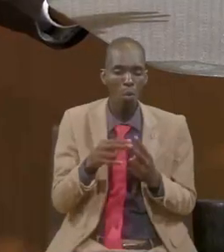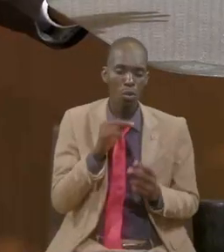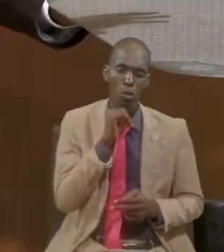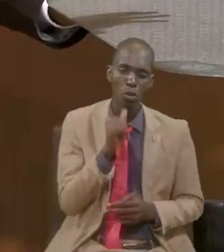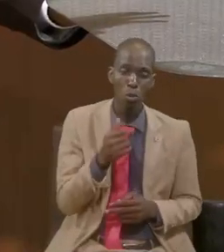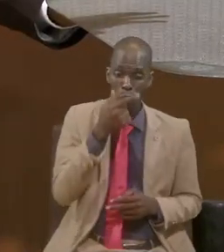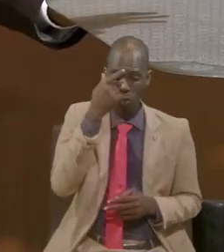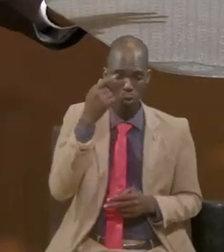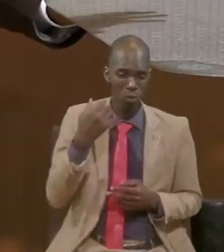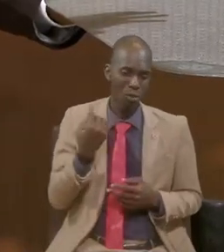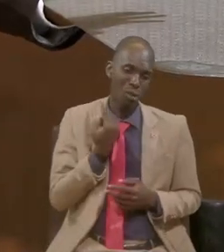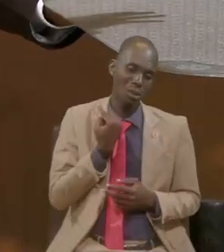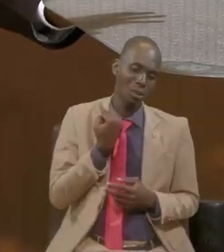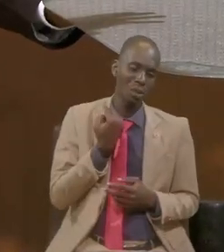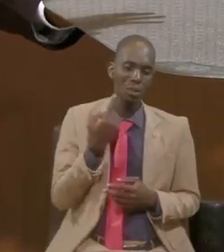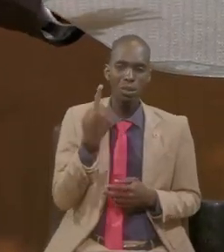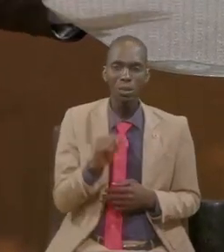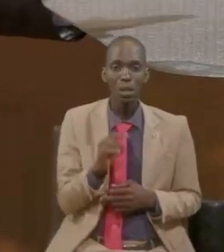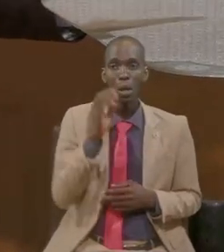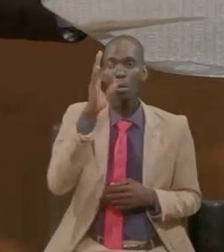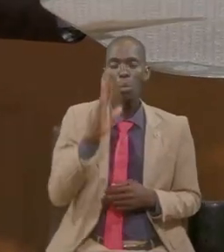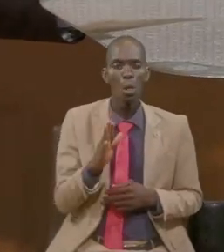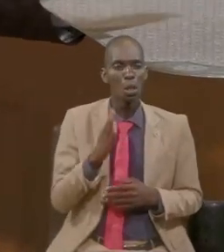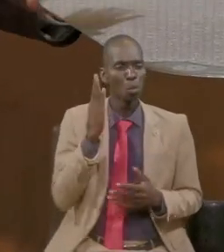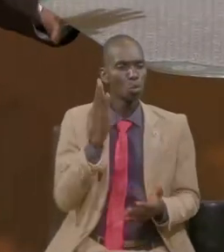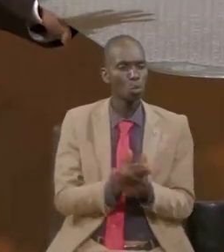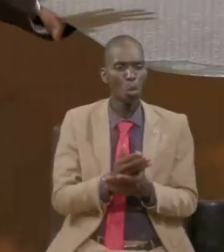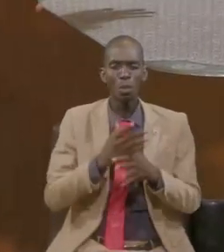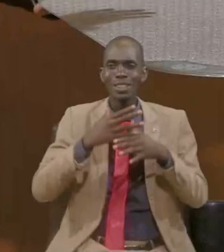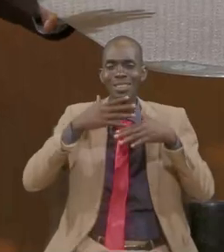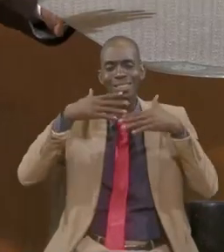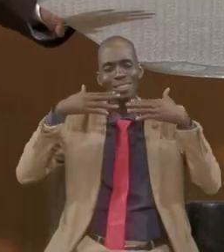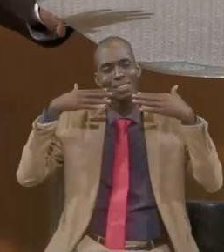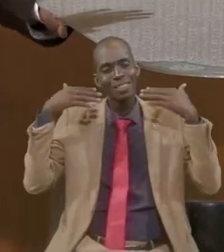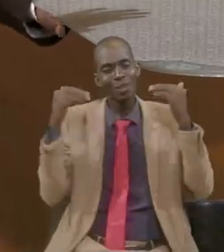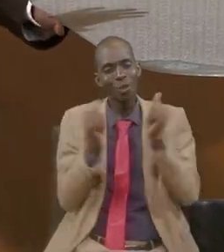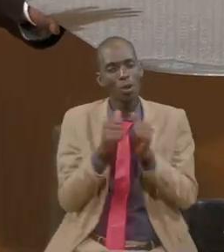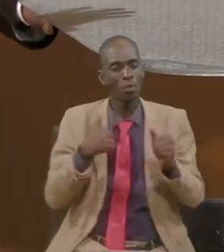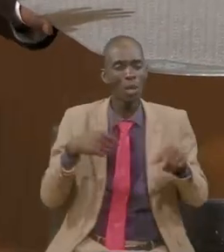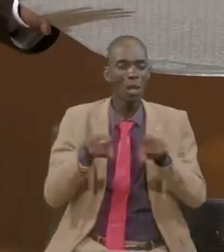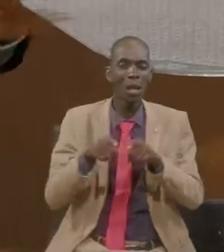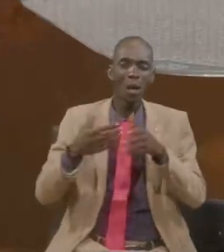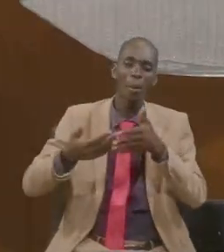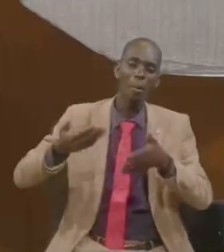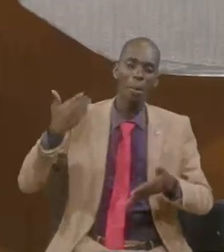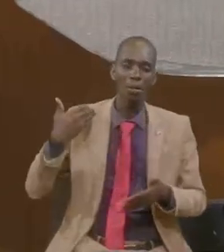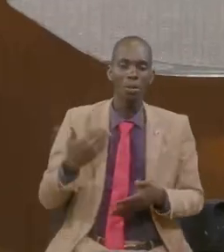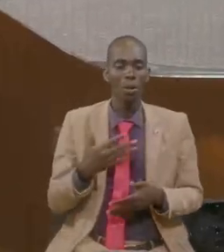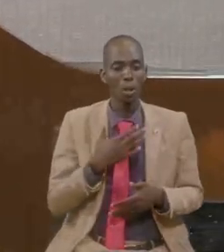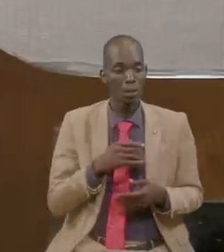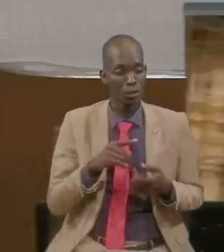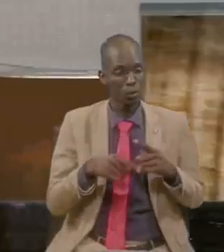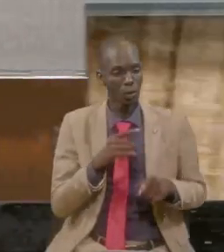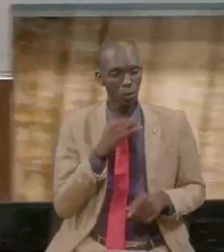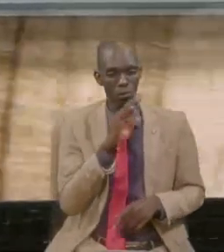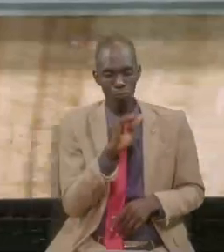que tout récemment, le pasteur ne sourit plus tel qu'il le faisait. Que ne t'en fais pas.